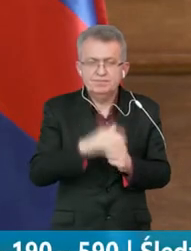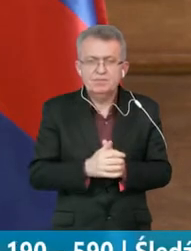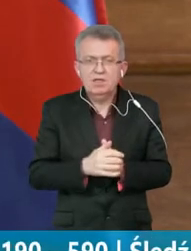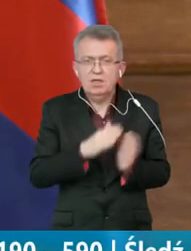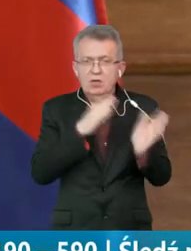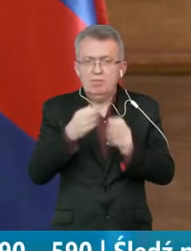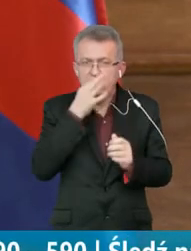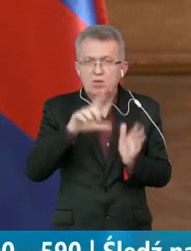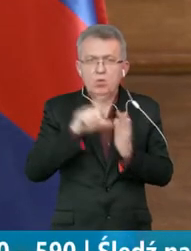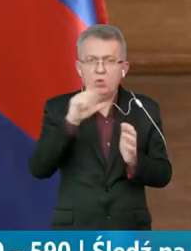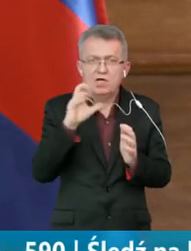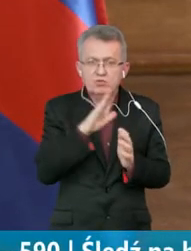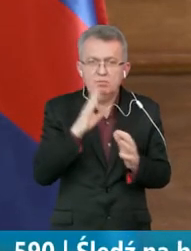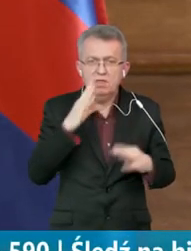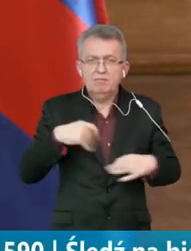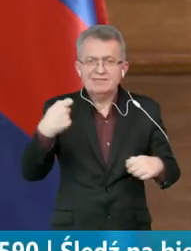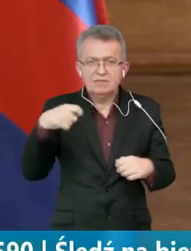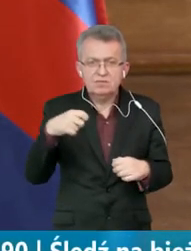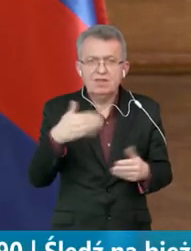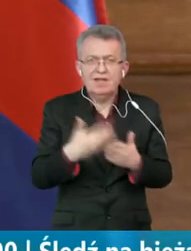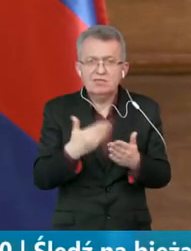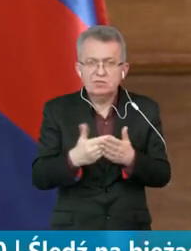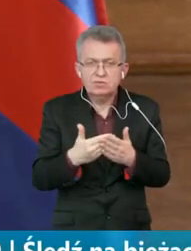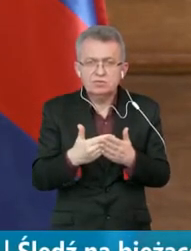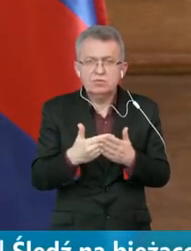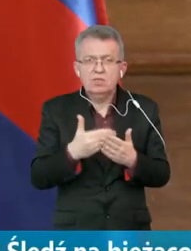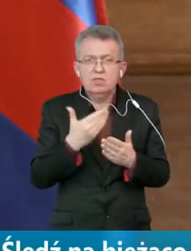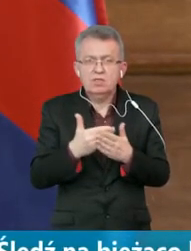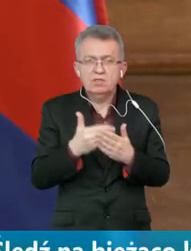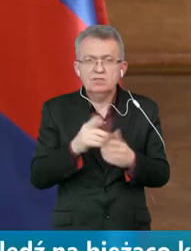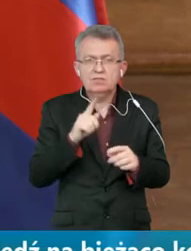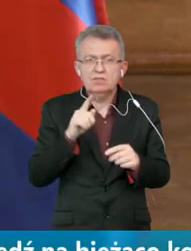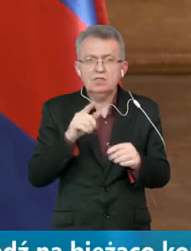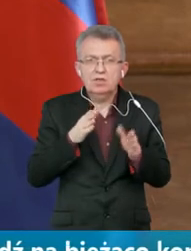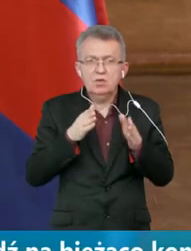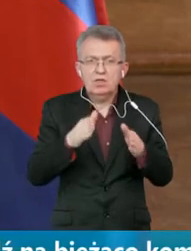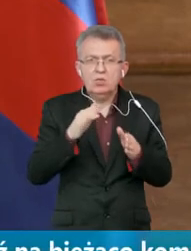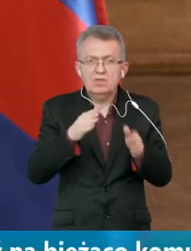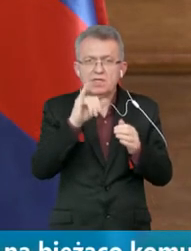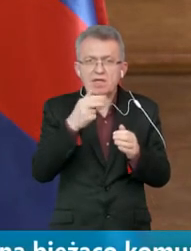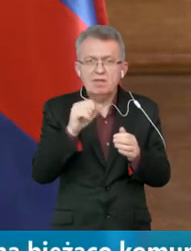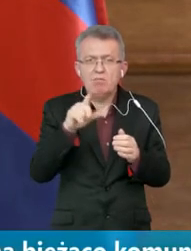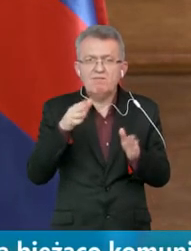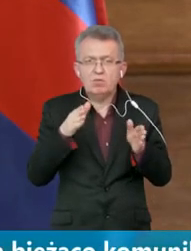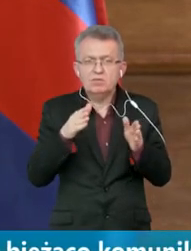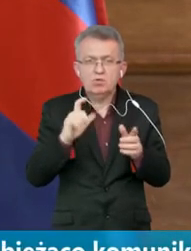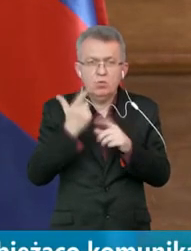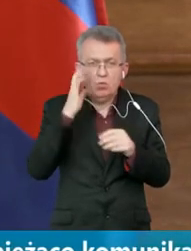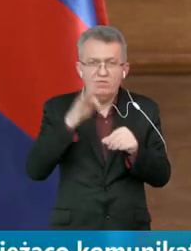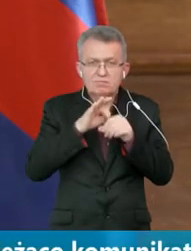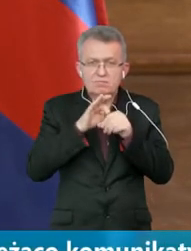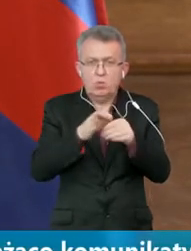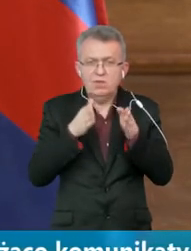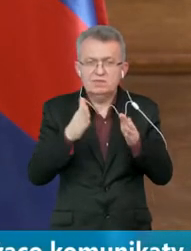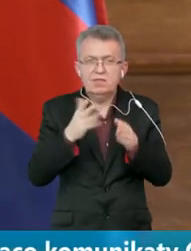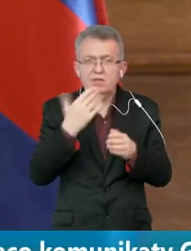Kolejne pytanie, pan Łukasz. Panie prezydencie, dlaczego tak po macoszemu potraktowano przebudowę Alei Jana Pawła, która jest przecież naszą perełką wizytówką?